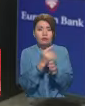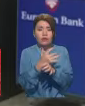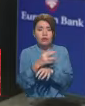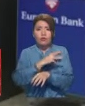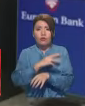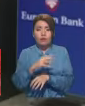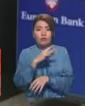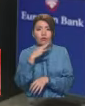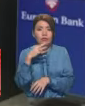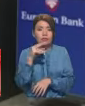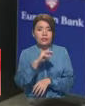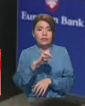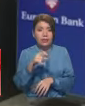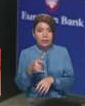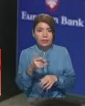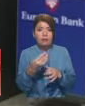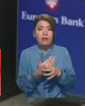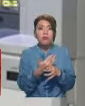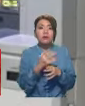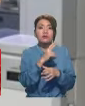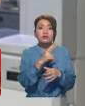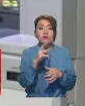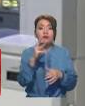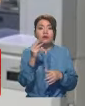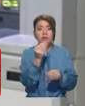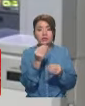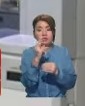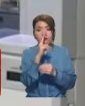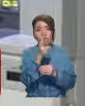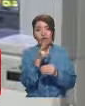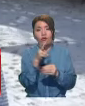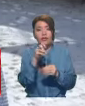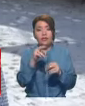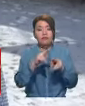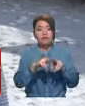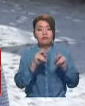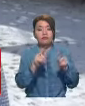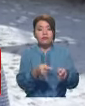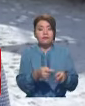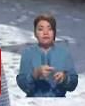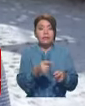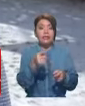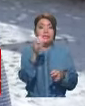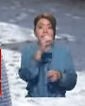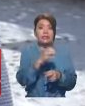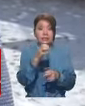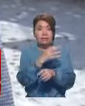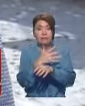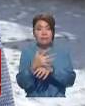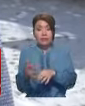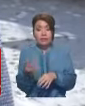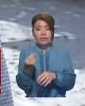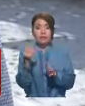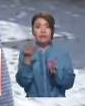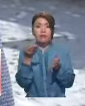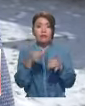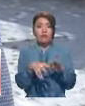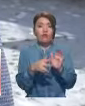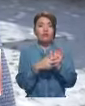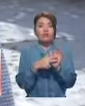тенге. Теперь пособникам мошенников грозит до 2 лет тюрьмы. В течение сентября оставили без денег 8 пожилых